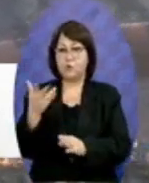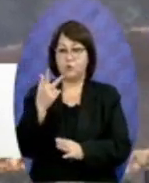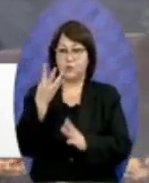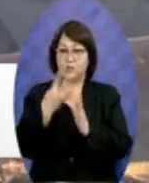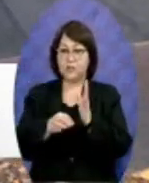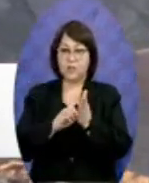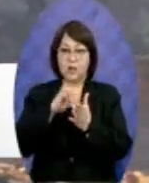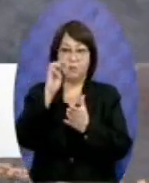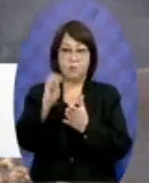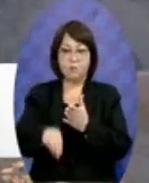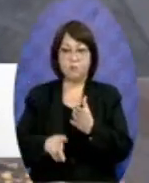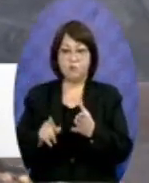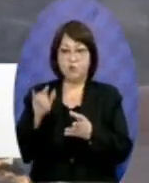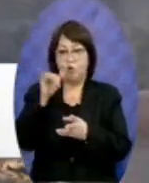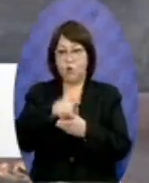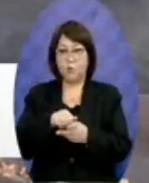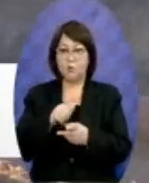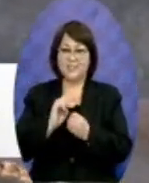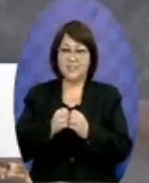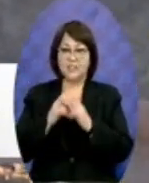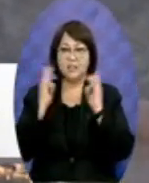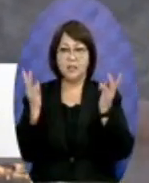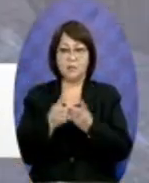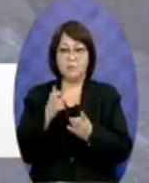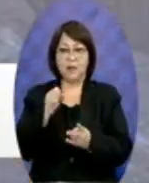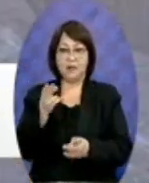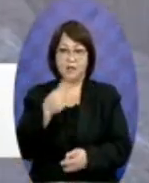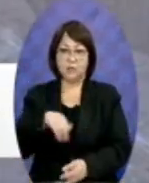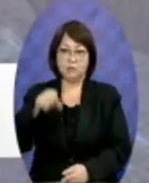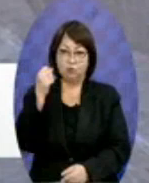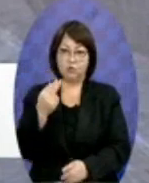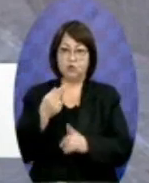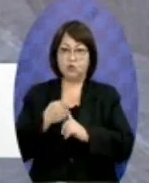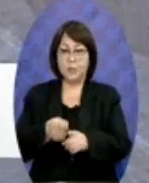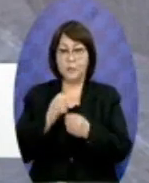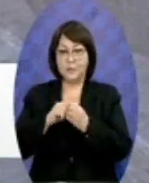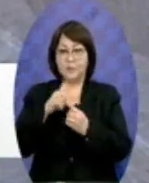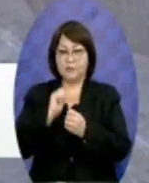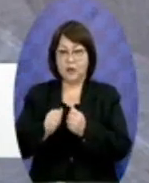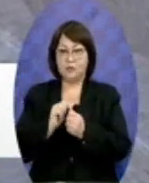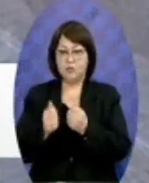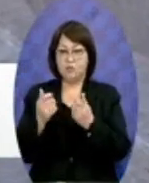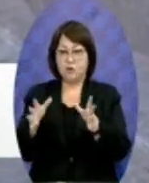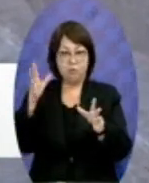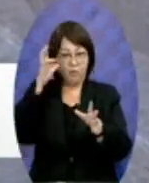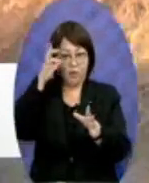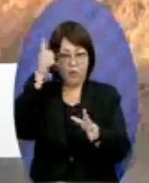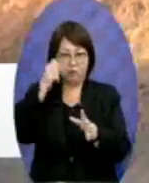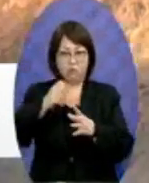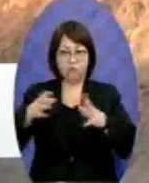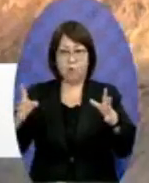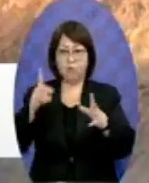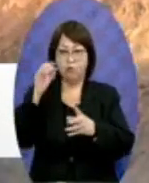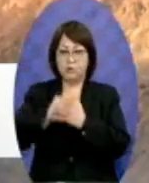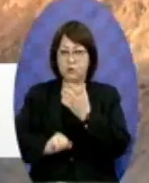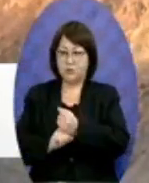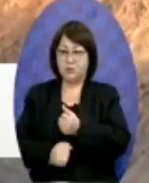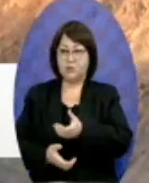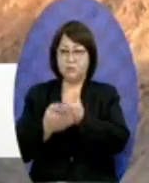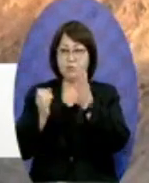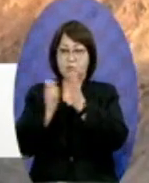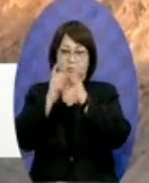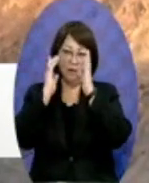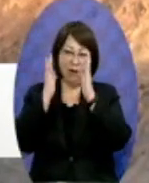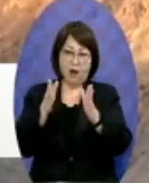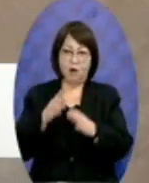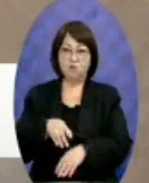гаруй тэрбум төгрөгийн хөрөнгө оруулалтыг нийгмийн болон дэдвүцийн чиглэлээр хийсэн. Тэр дундаа боловсрол хамгийн том хөрөнгө оруулалт гэдгийг чухалчилсан байна.